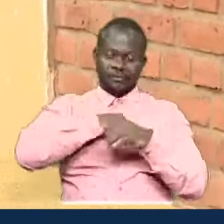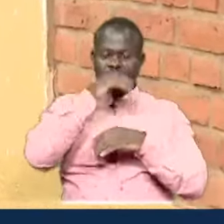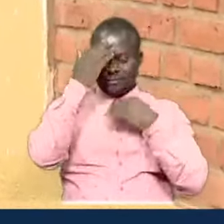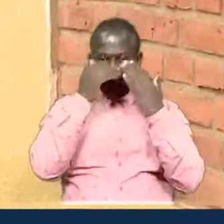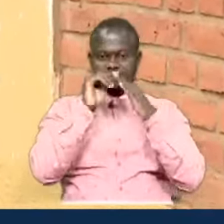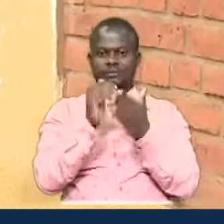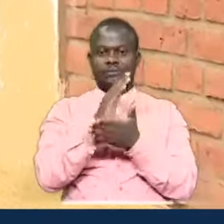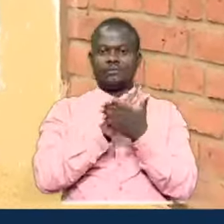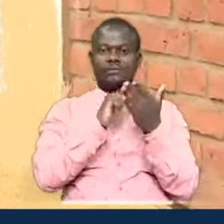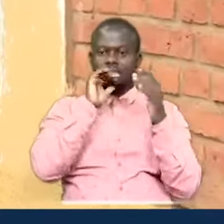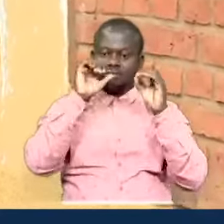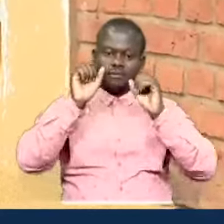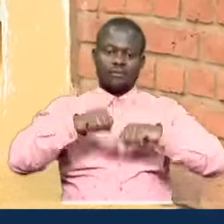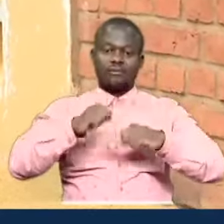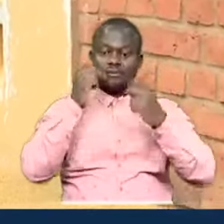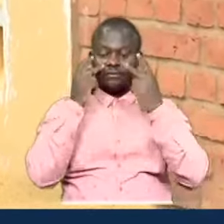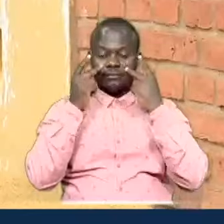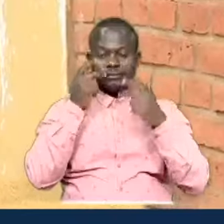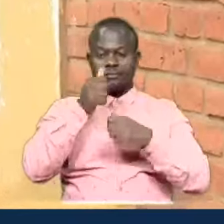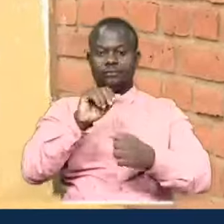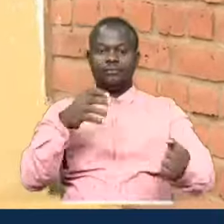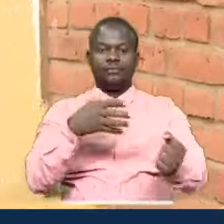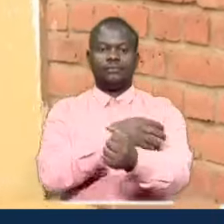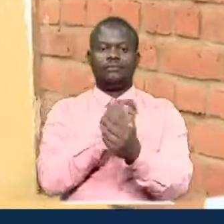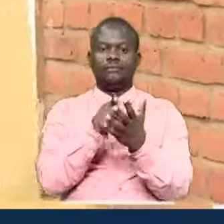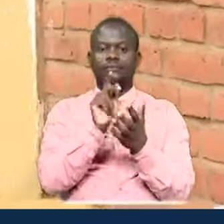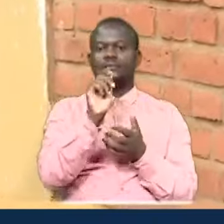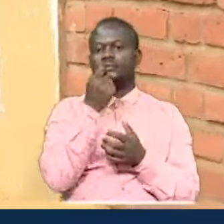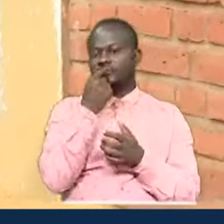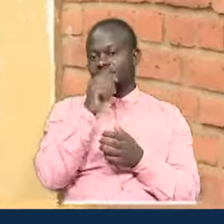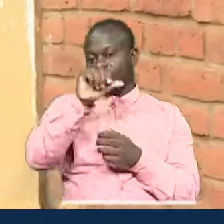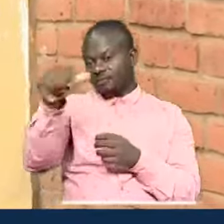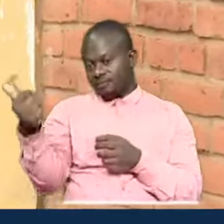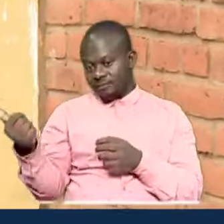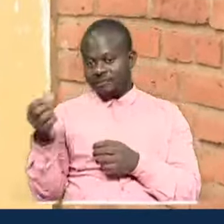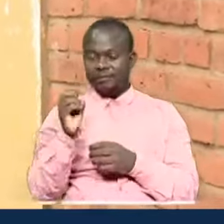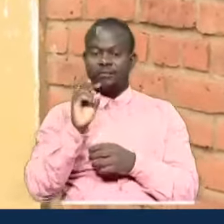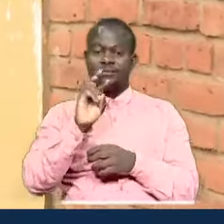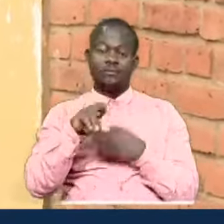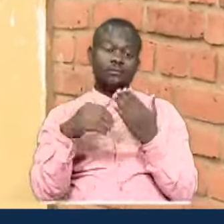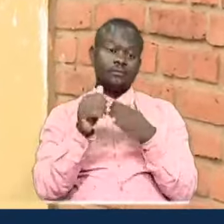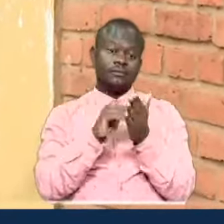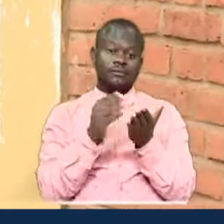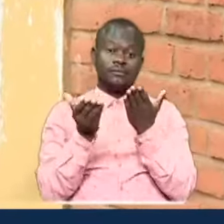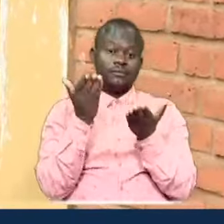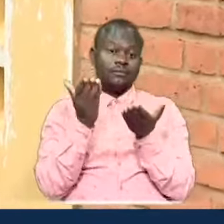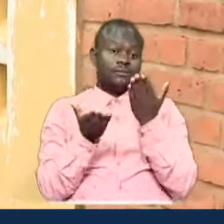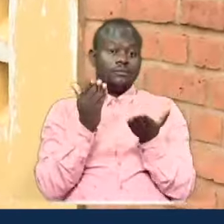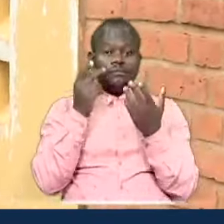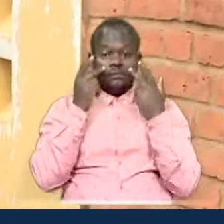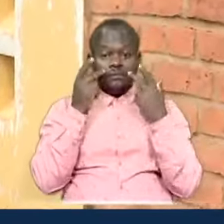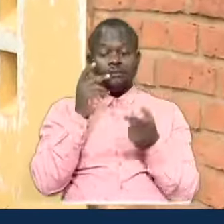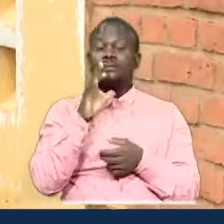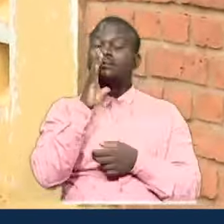hari abatabasha kubona ubwo bushobozi bwo kugura iyo miti hanze cyangwa se wenda wanabubona ukabubona